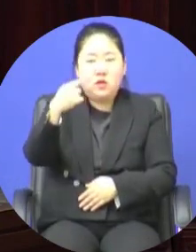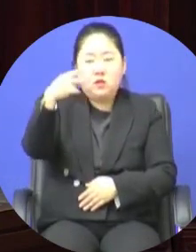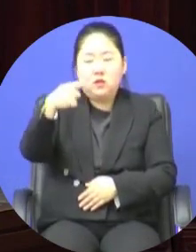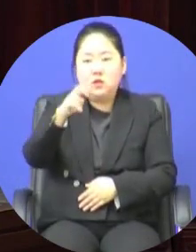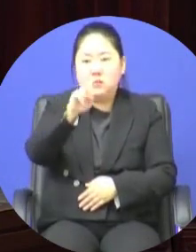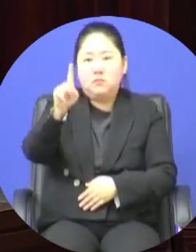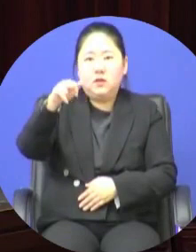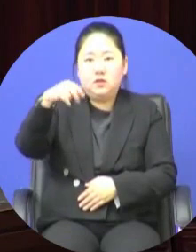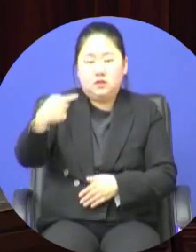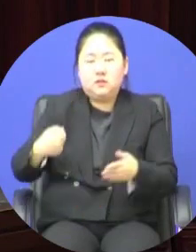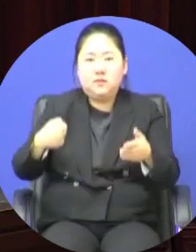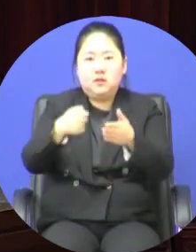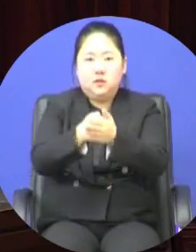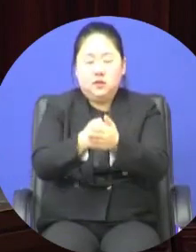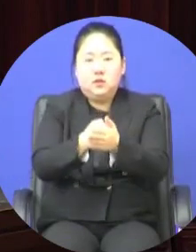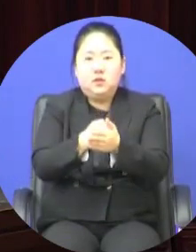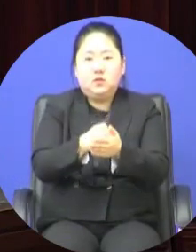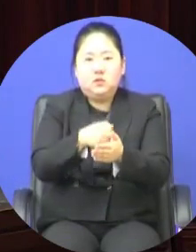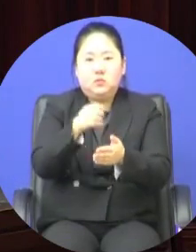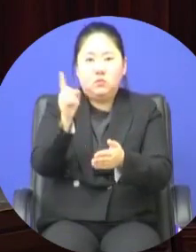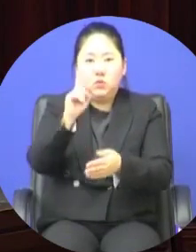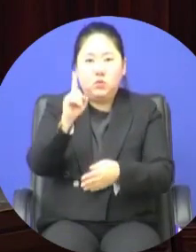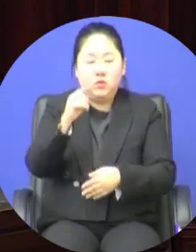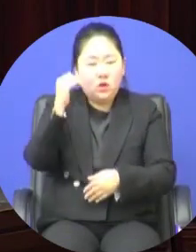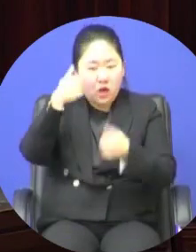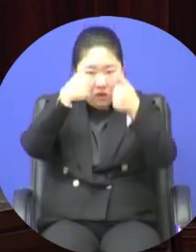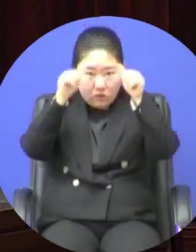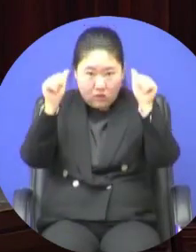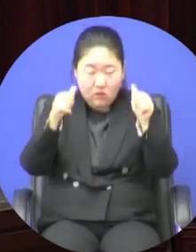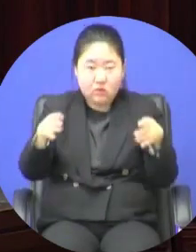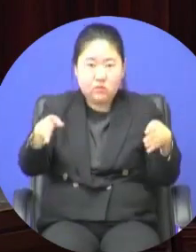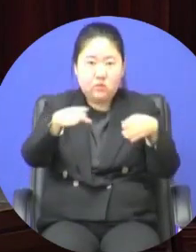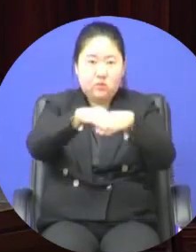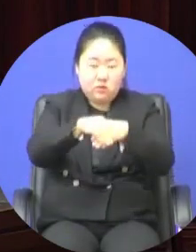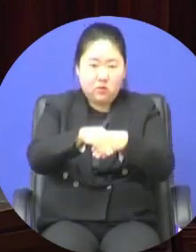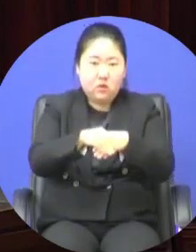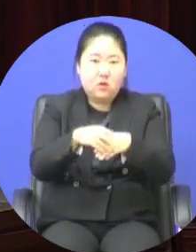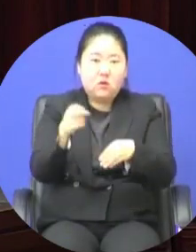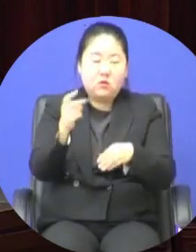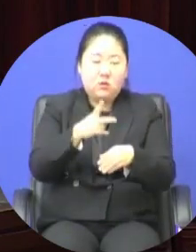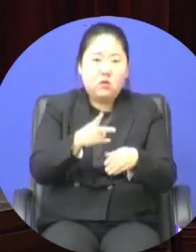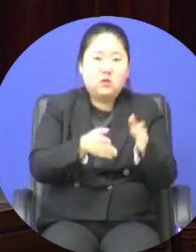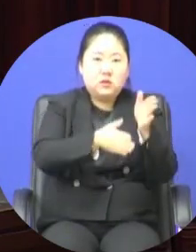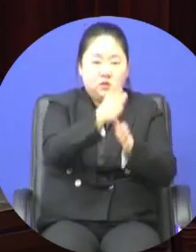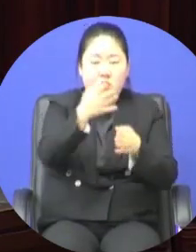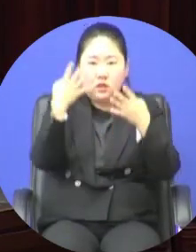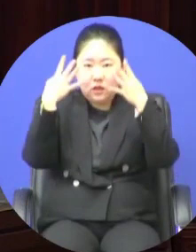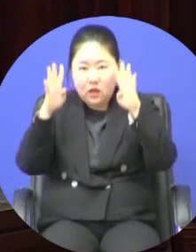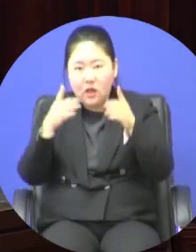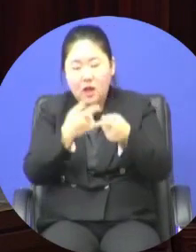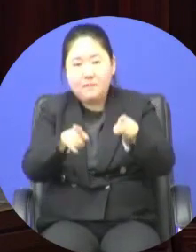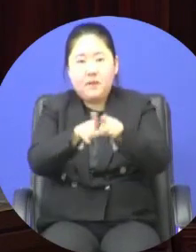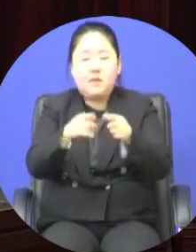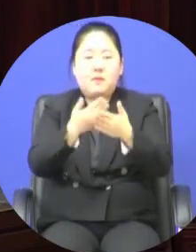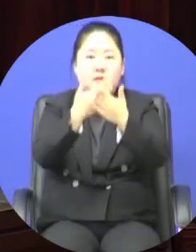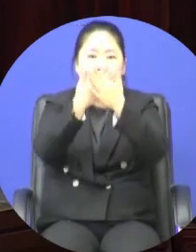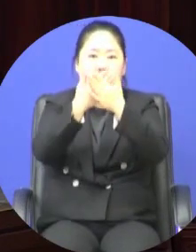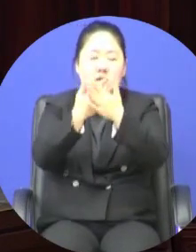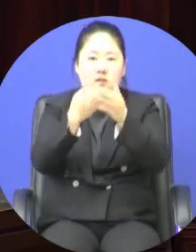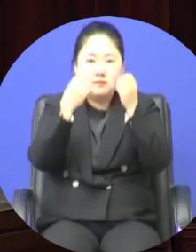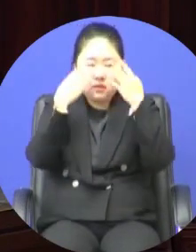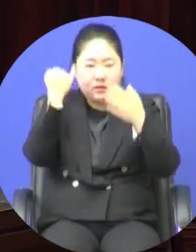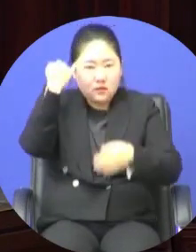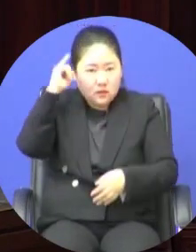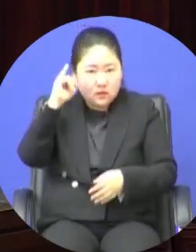협력 복합센터 건립 사업은 한경 국립대학과 손잡고 시와 대학이 상생 발전하는 새로운